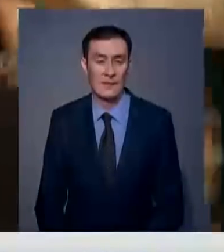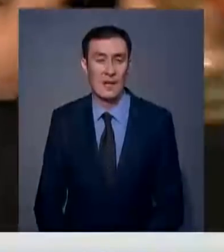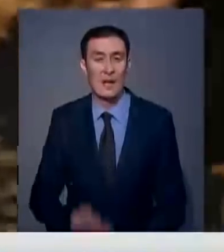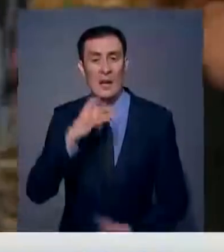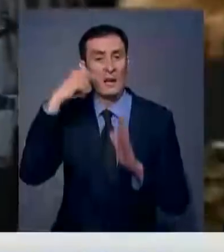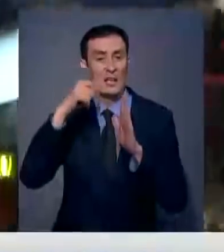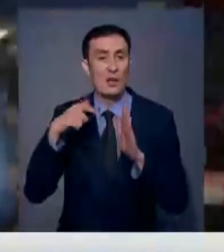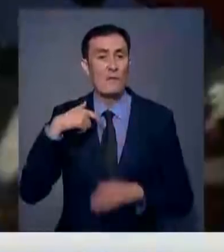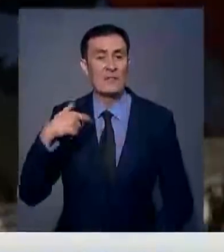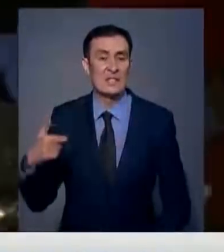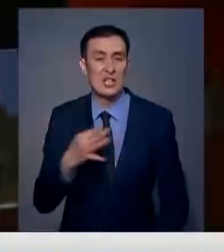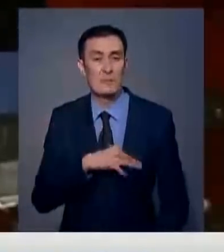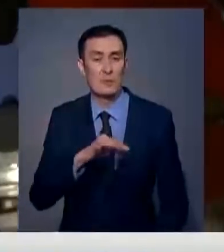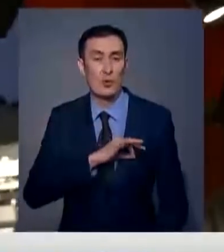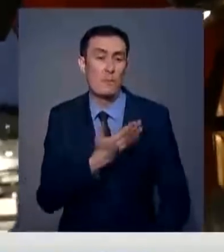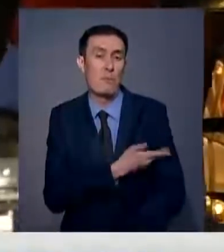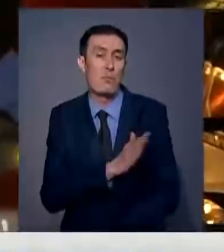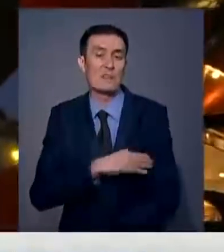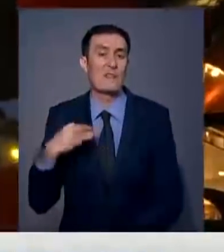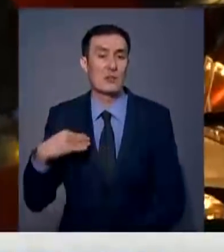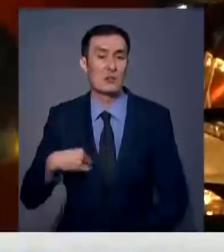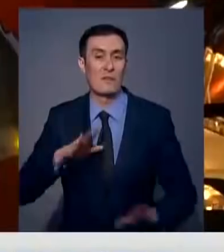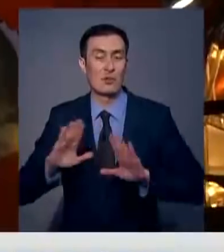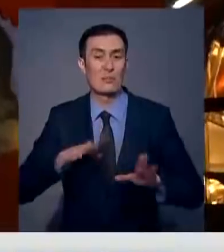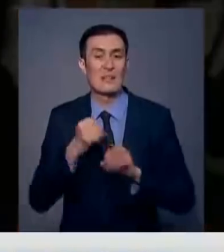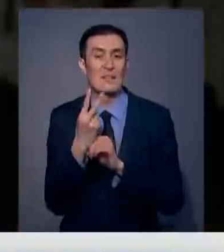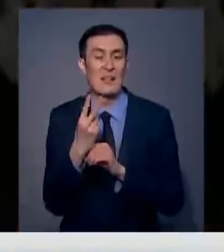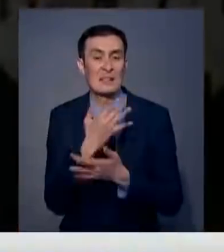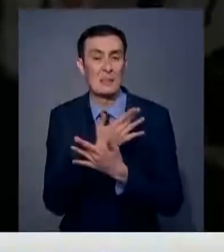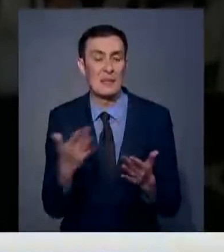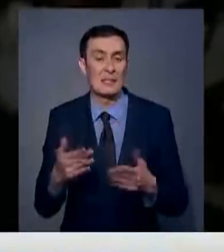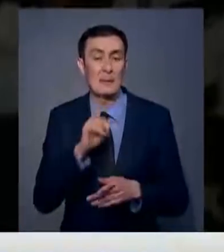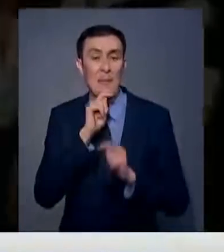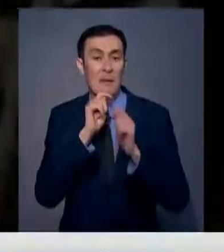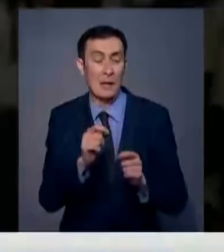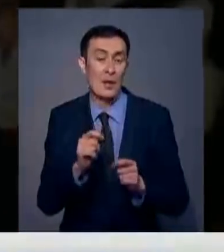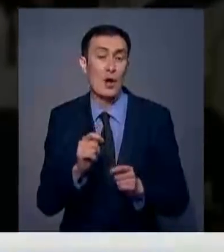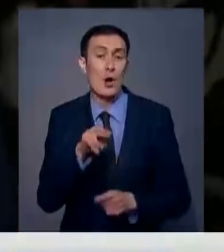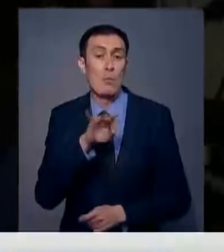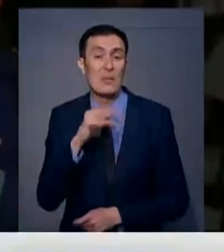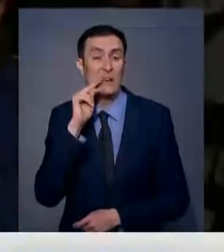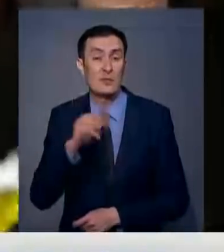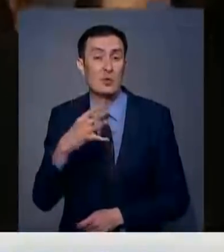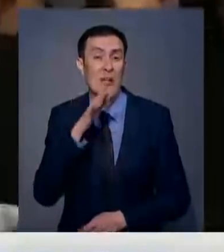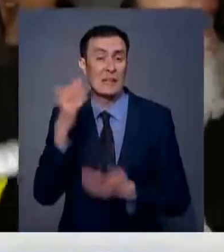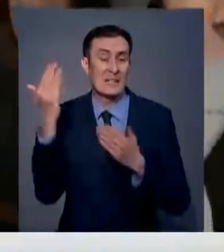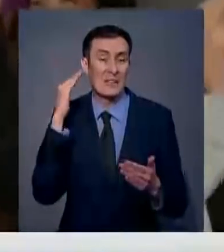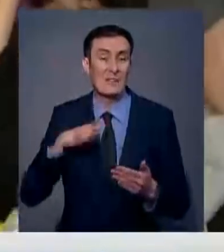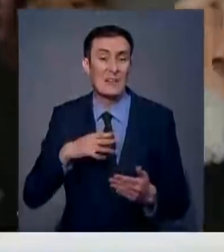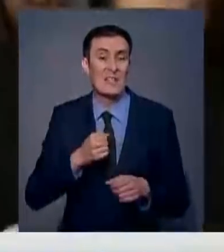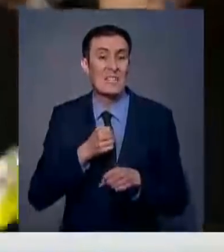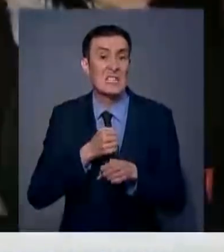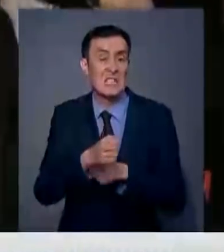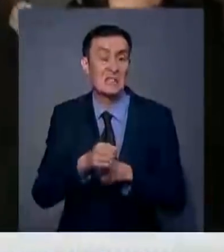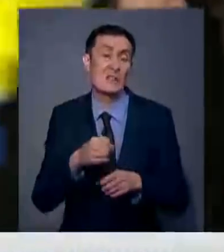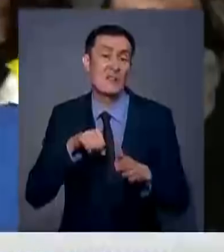Картина «Офицер и шпион» польско-французского режиссера получила сразу 12 номинаций на «Сезар». Роман Полански, обвиненный 40 лет назад в